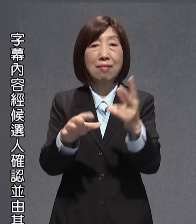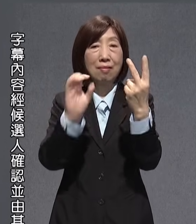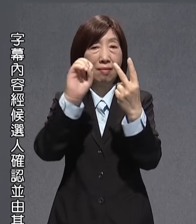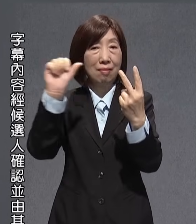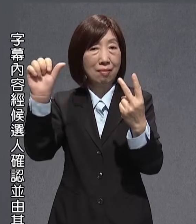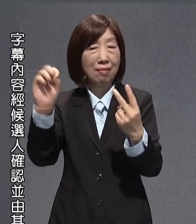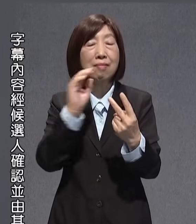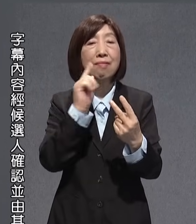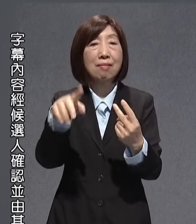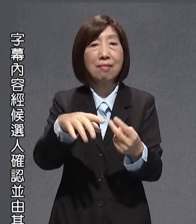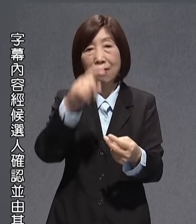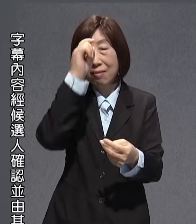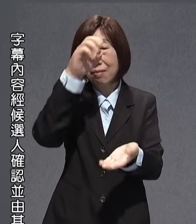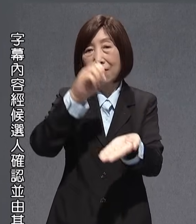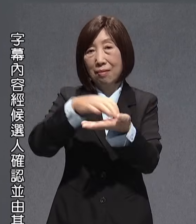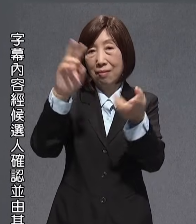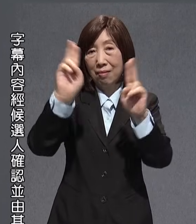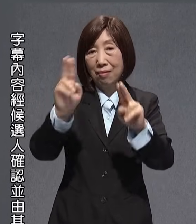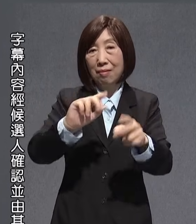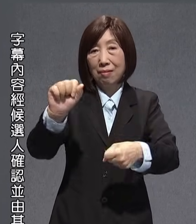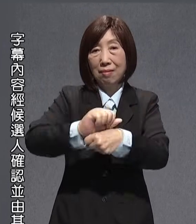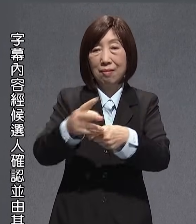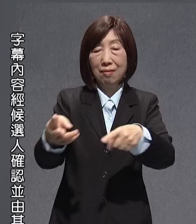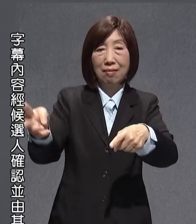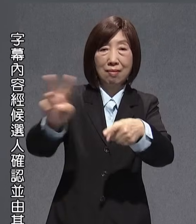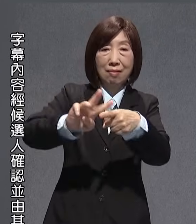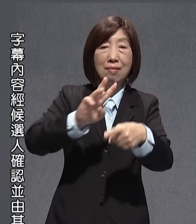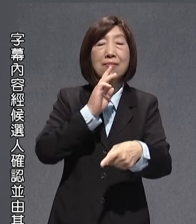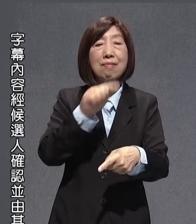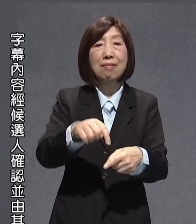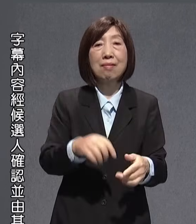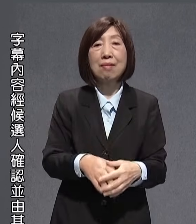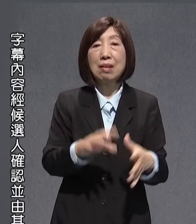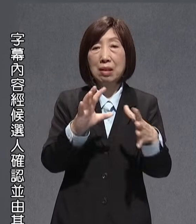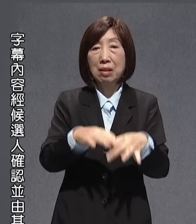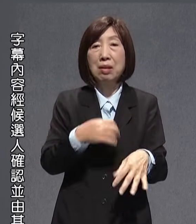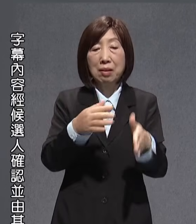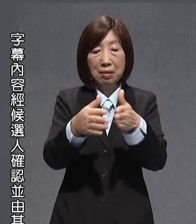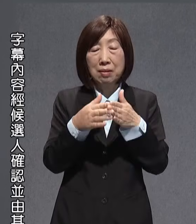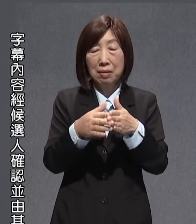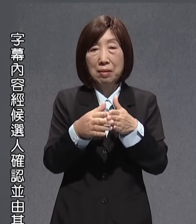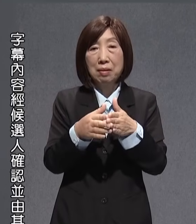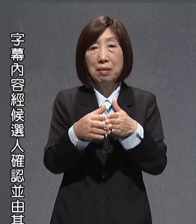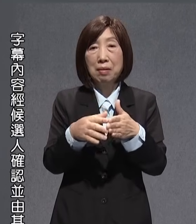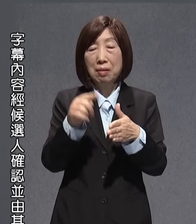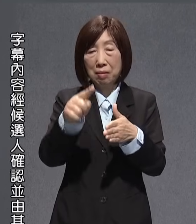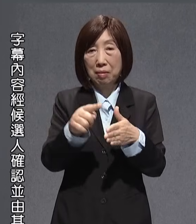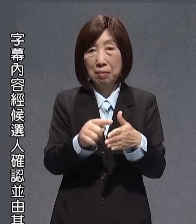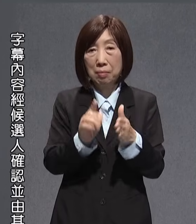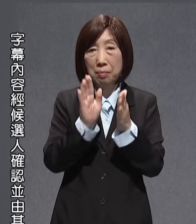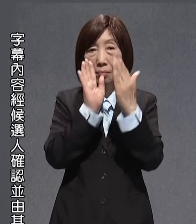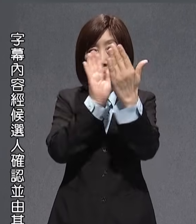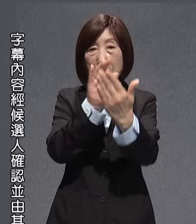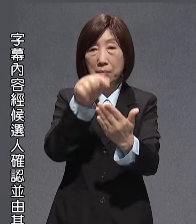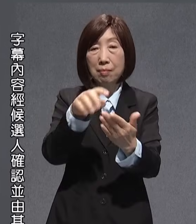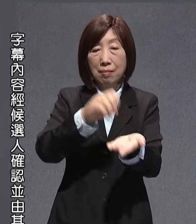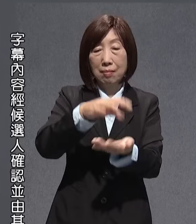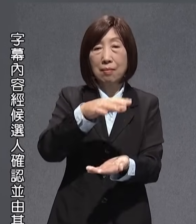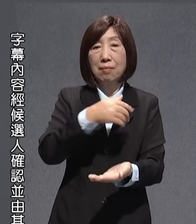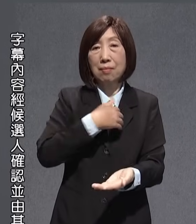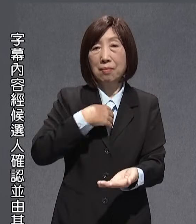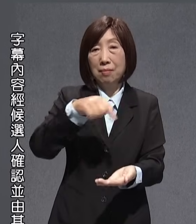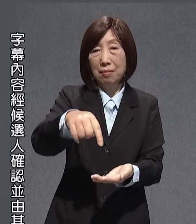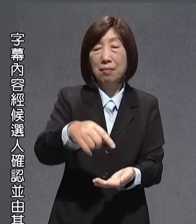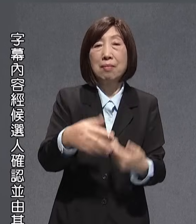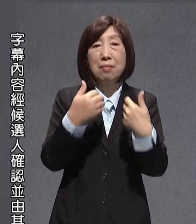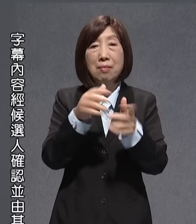望它的核电是增加3倍。因此我们还是要以一个比较务实的态度来面对核能，不要用